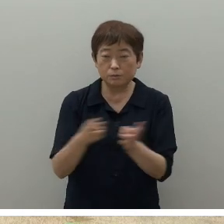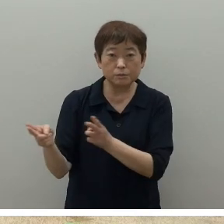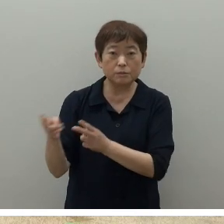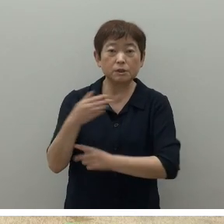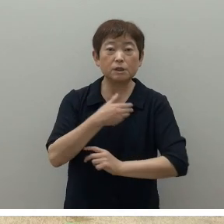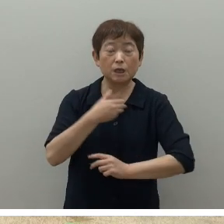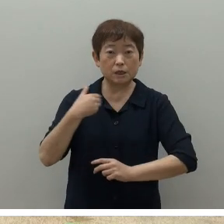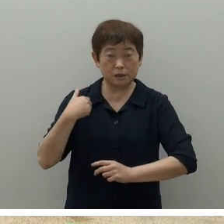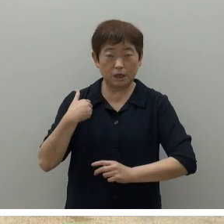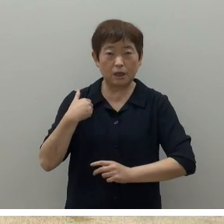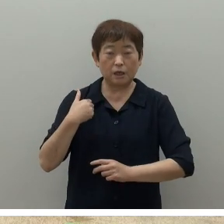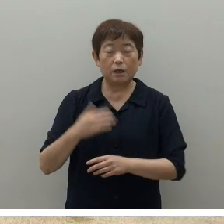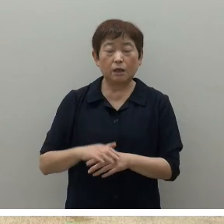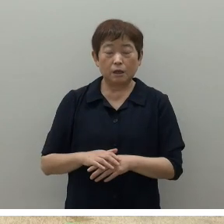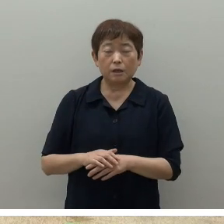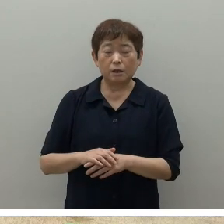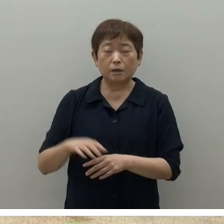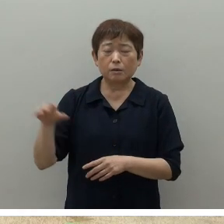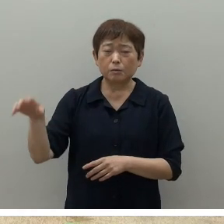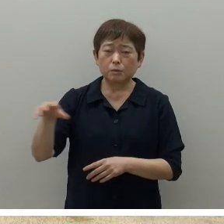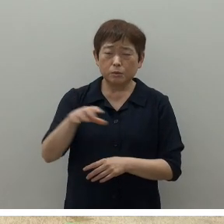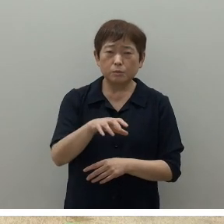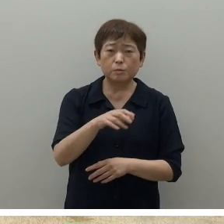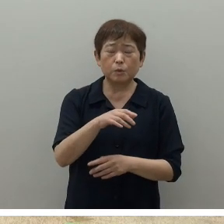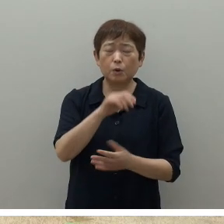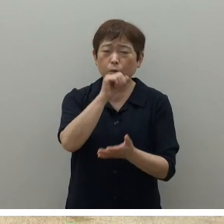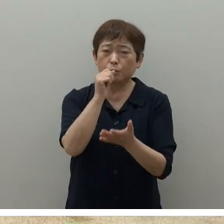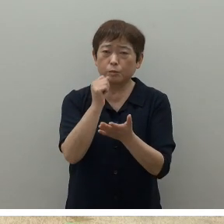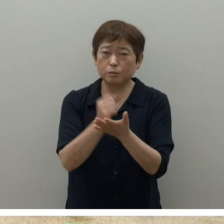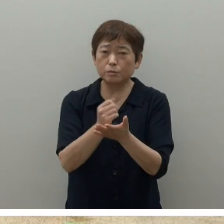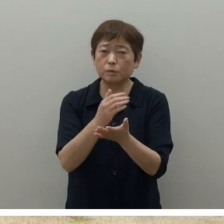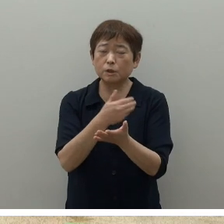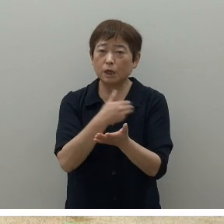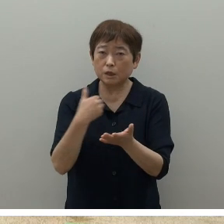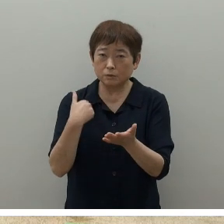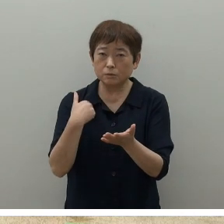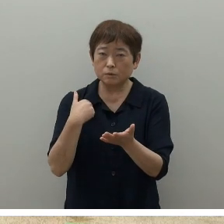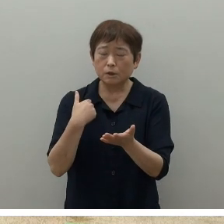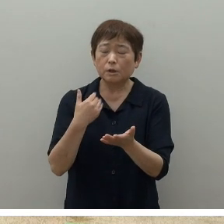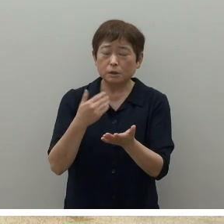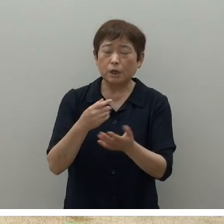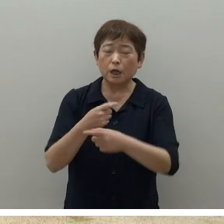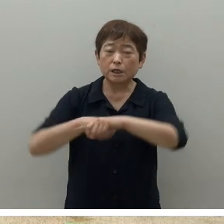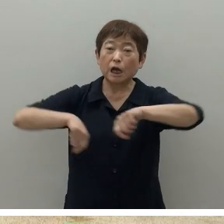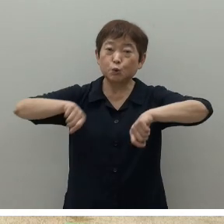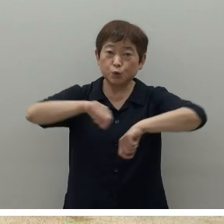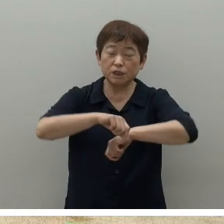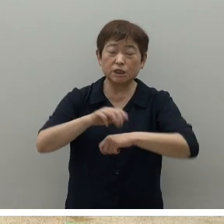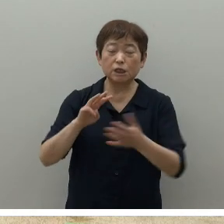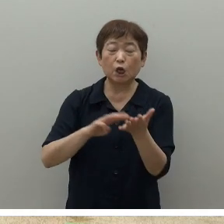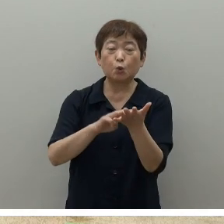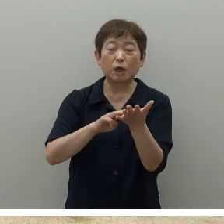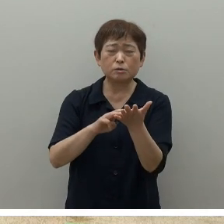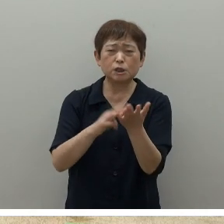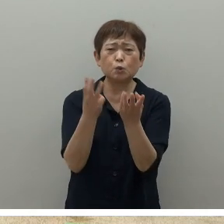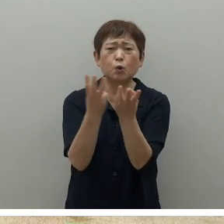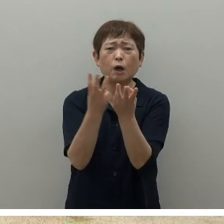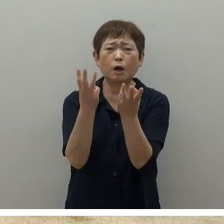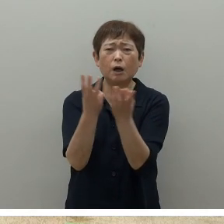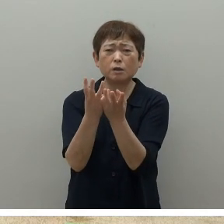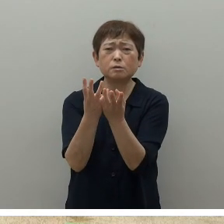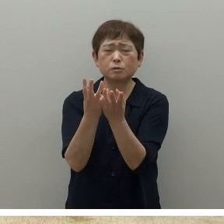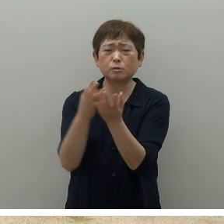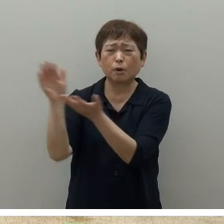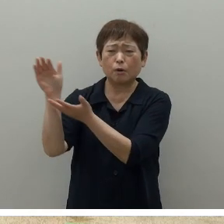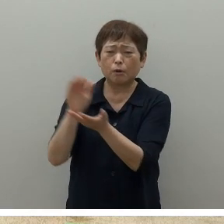始めて、逆にワクチンの数が不安になっているというふうな傾向が全国的に見られると思うん